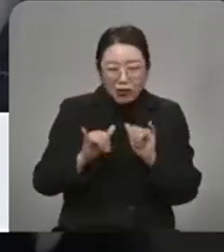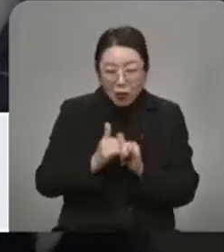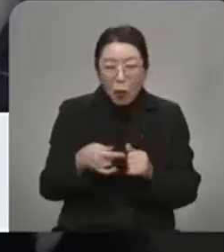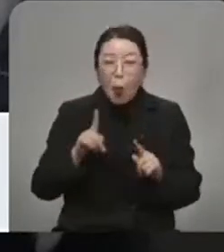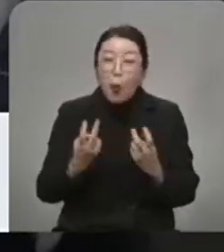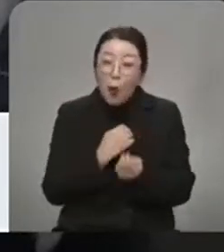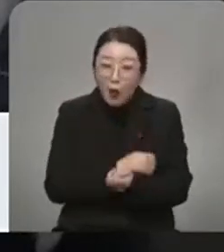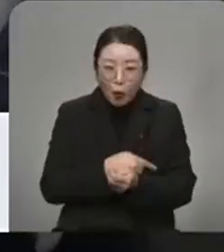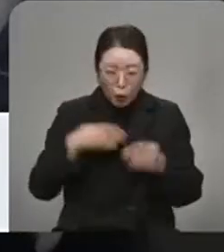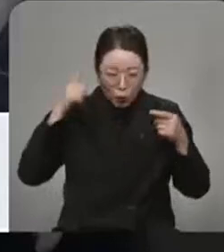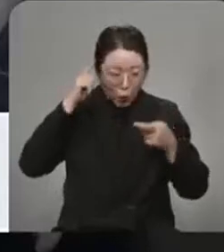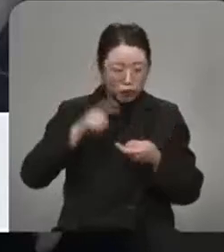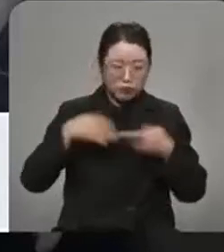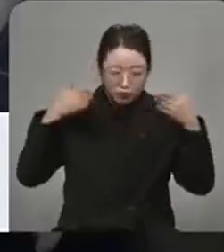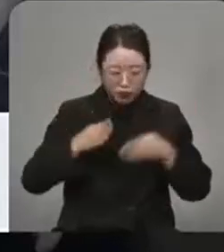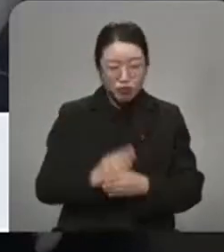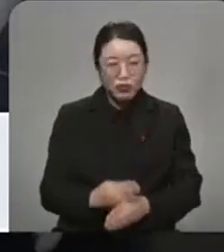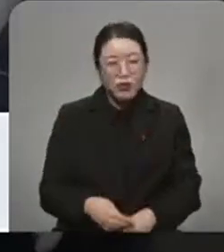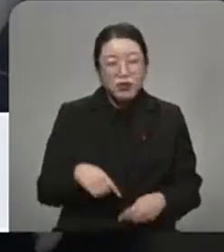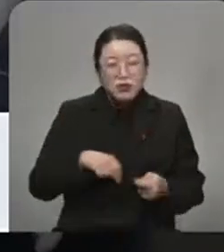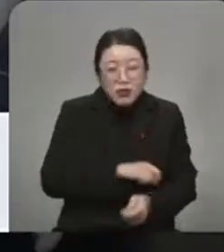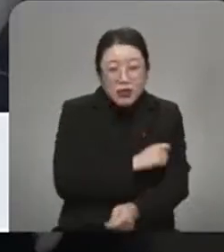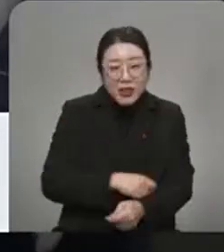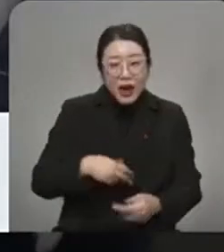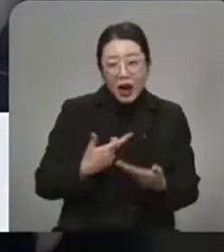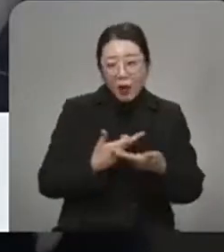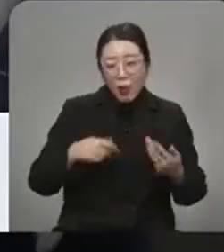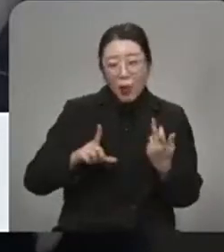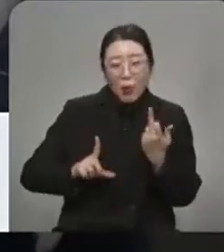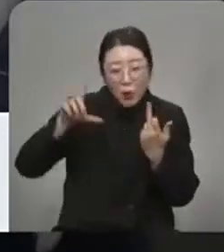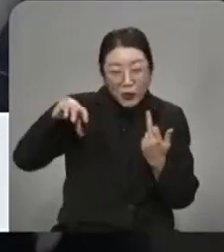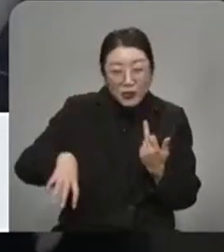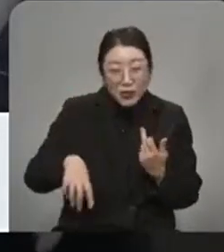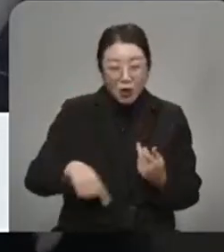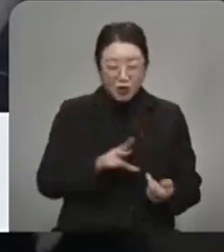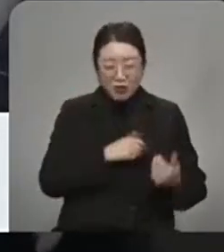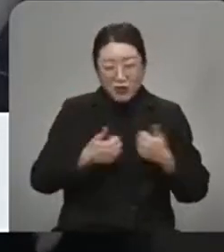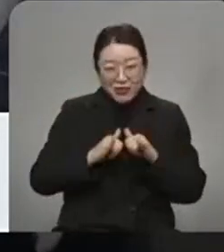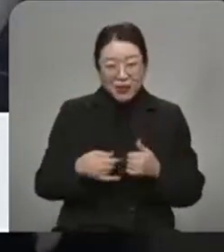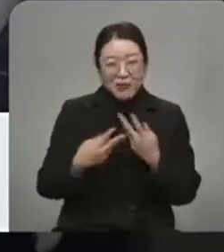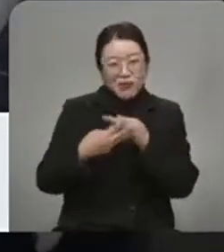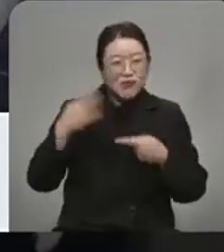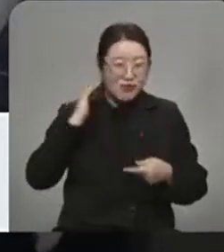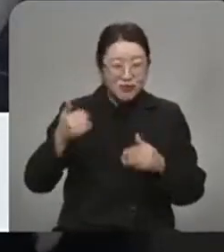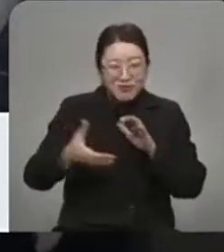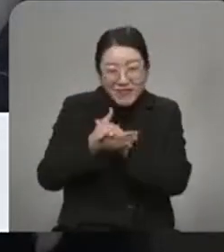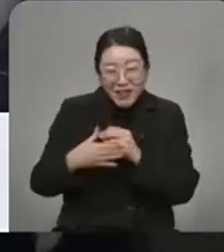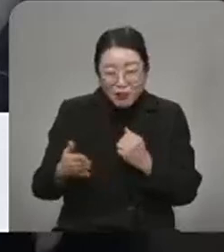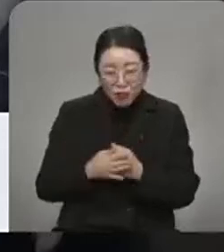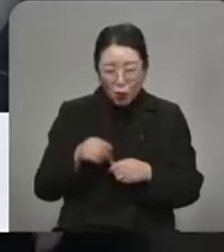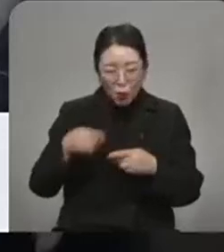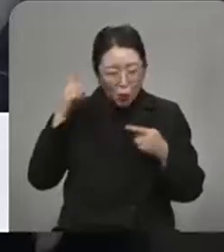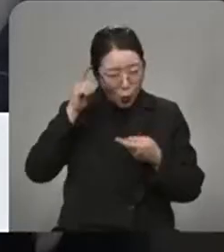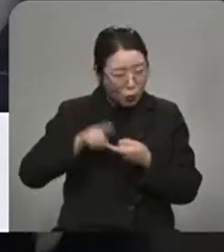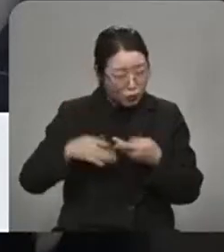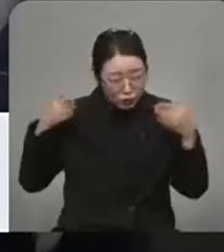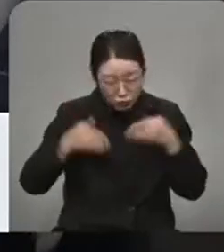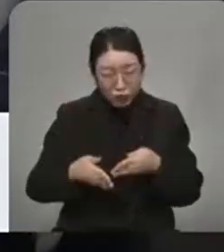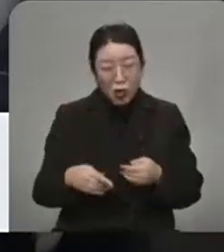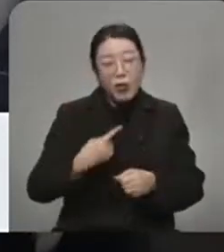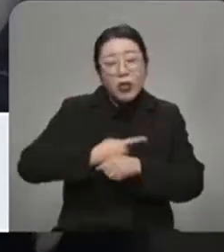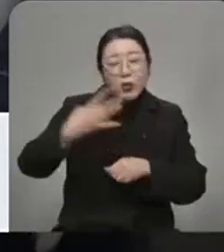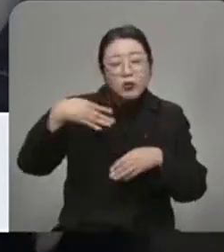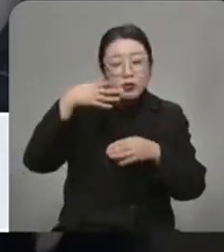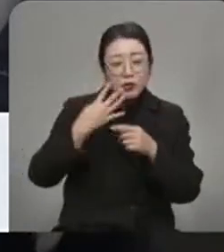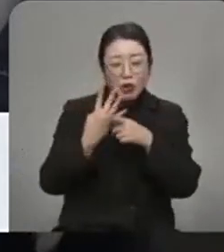집중되고 있습니다 특히 강원 영동지역 국회의원들도 이른바 친분으로 분류되고 있어 주목받고 있는데요 내년 4월